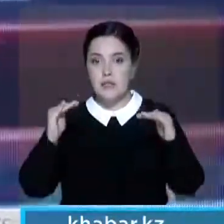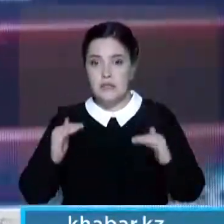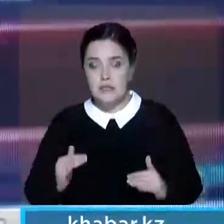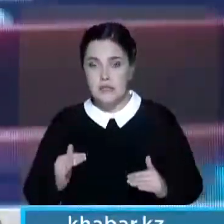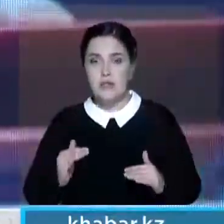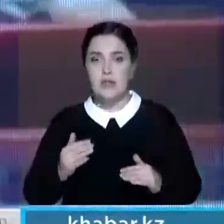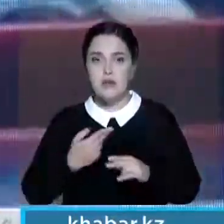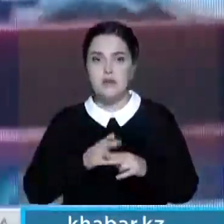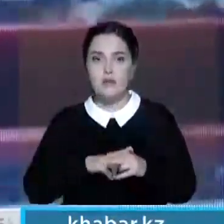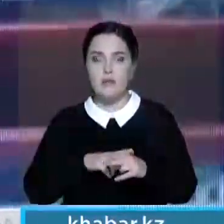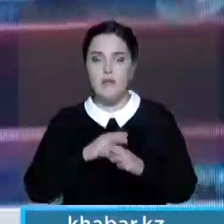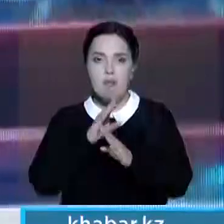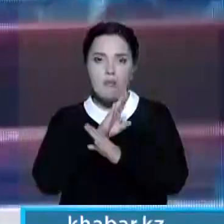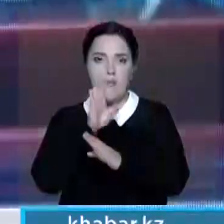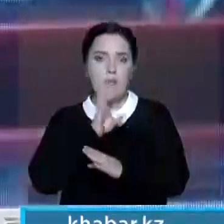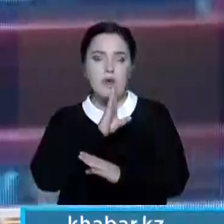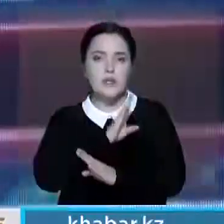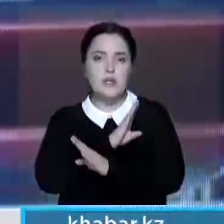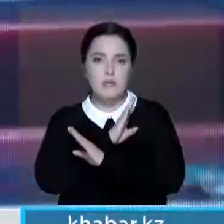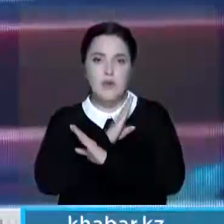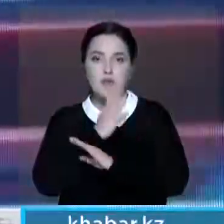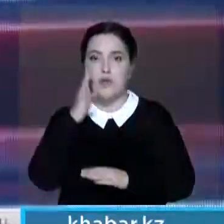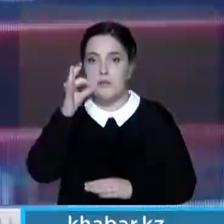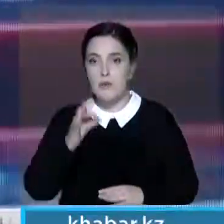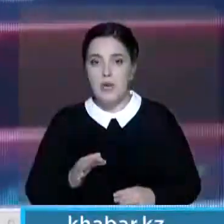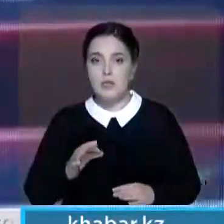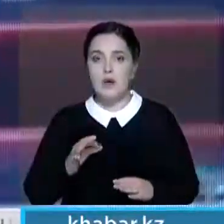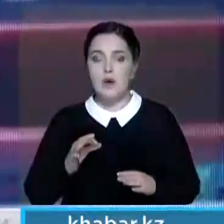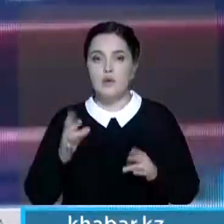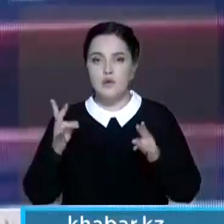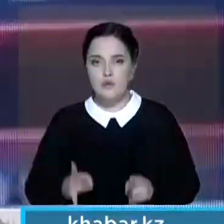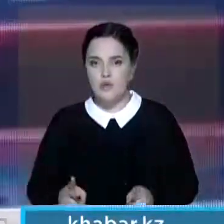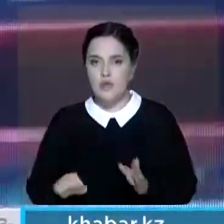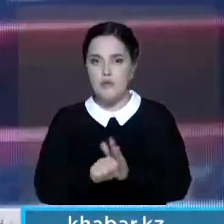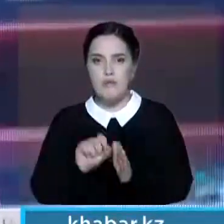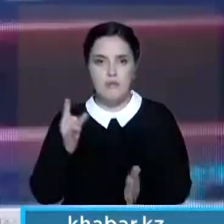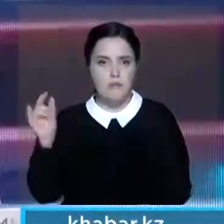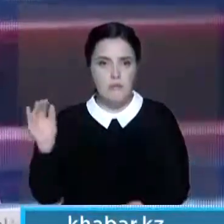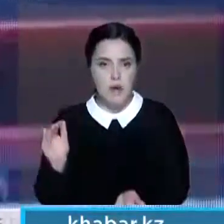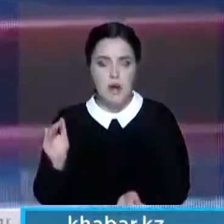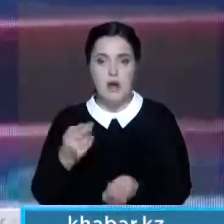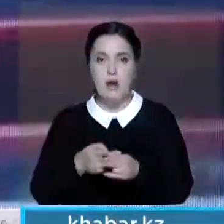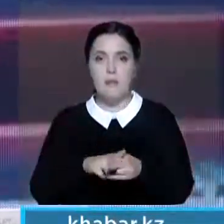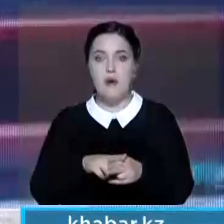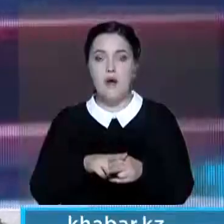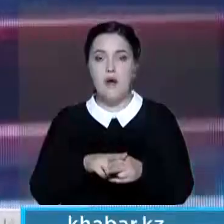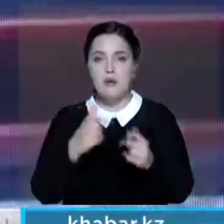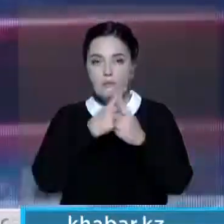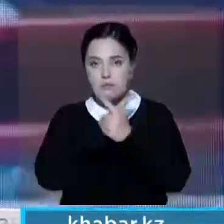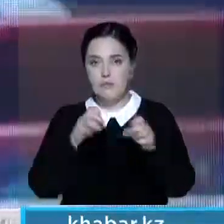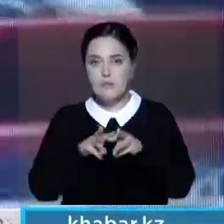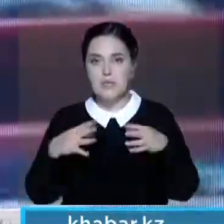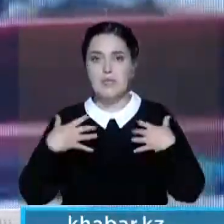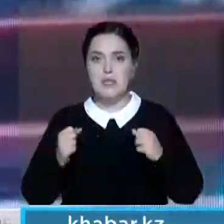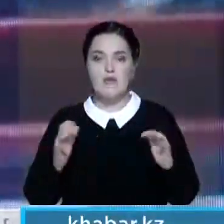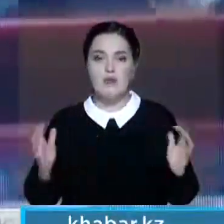снизилась материнская смертность в Казахстане, на 4% меньше зарегистрировано случаев гибели младенцев. Данные озвучила министр здравоохранения